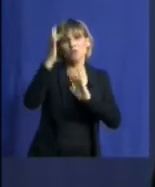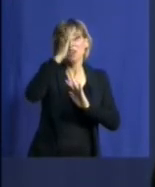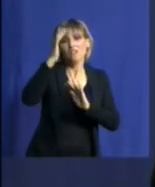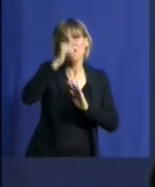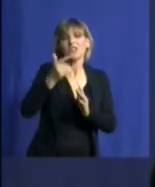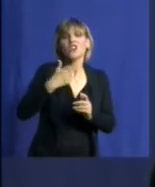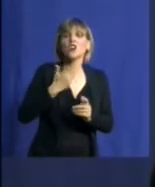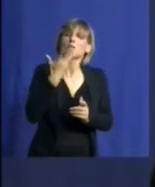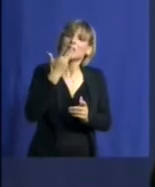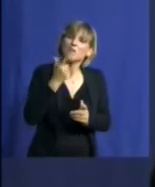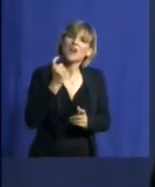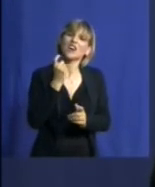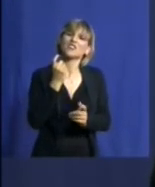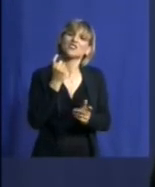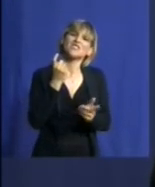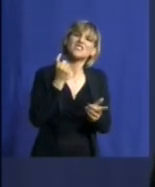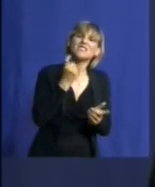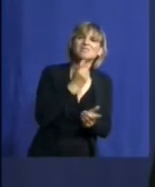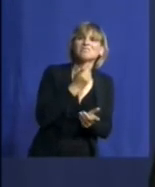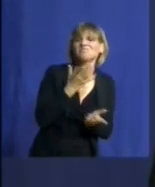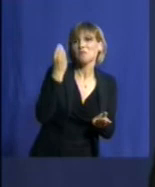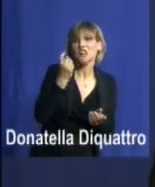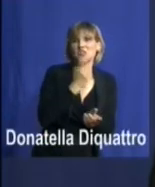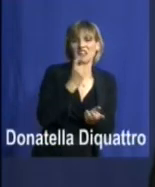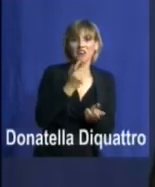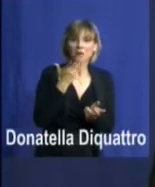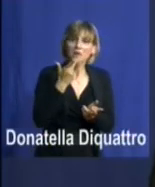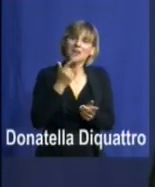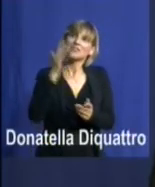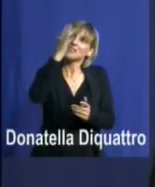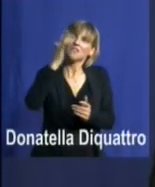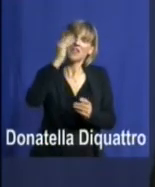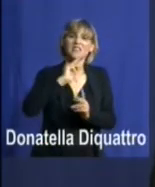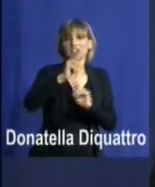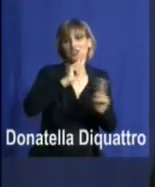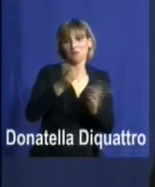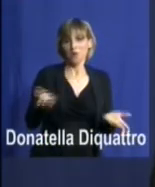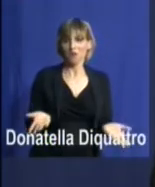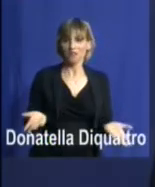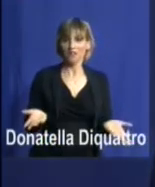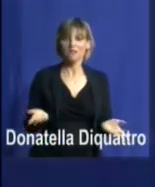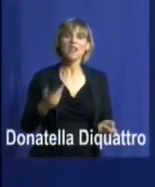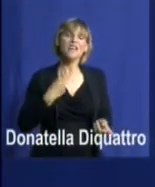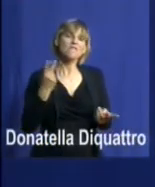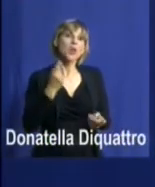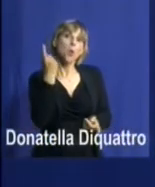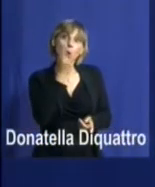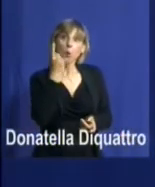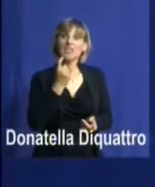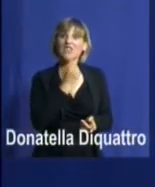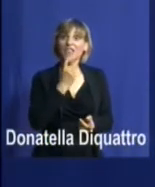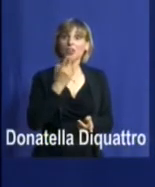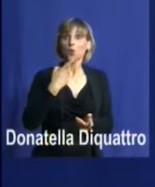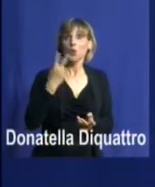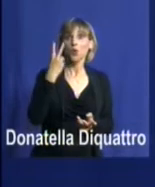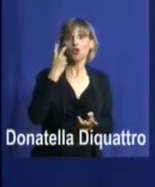difetto voler rispondere bene a una domanda. Non lo so. Di sicuro, se dobbiamo proprio trovare un difetto che tendo